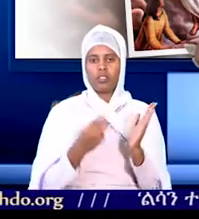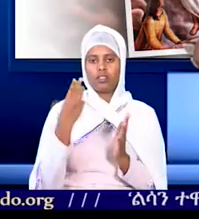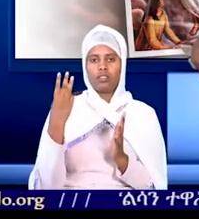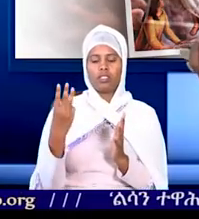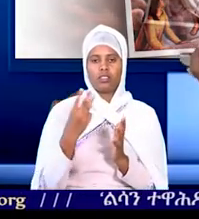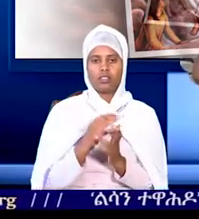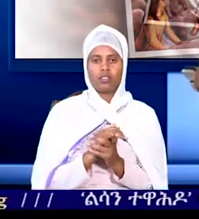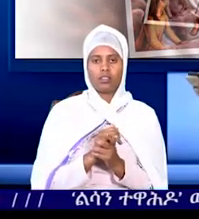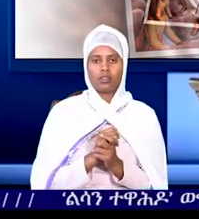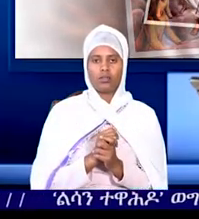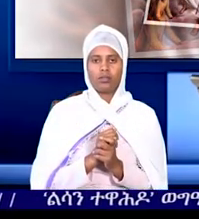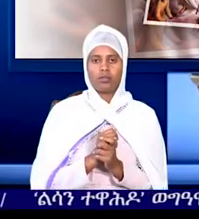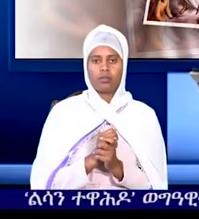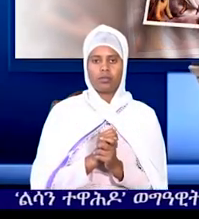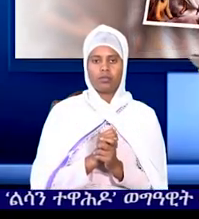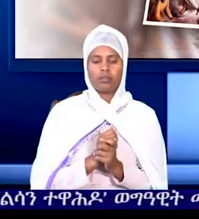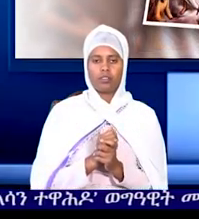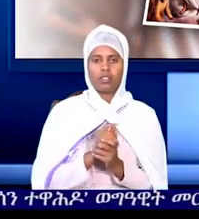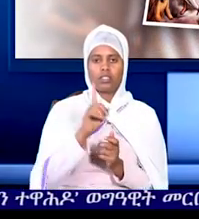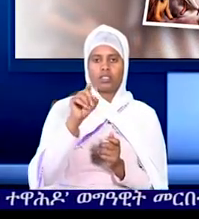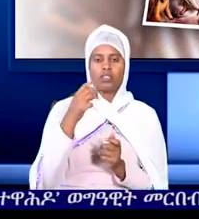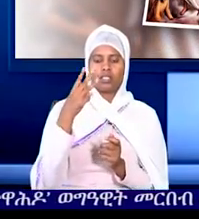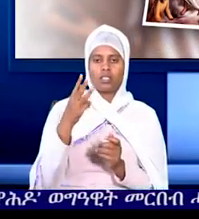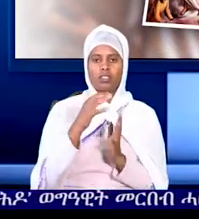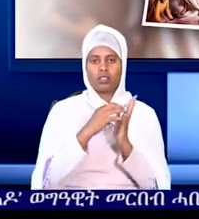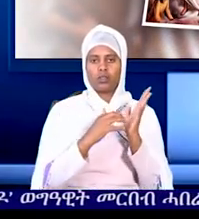ዮሃንስ ምዕራፍ